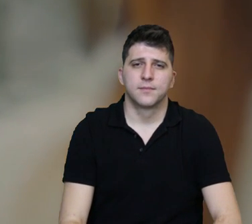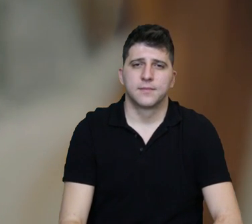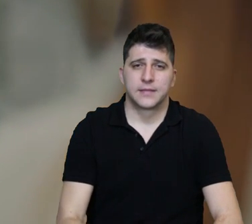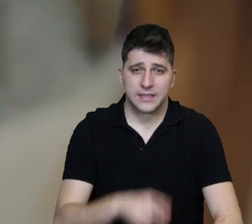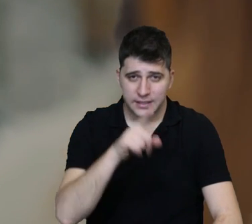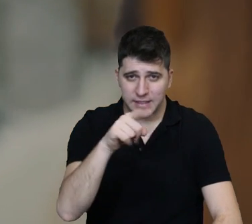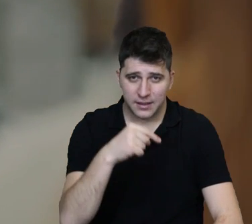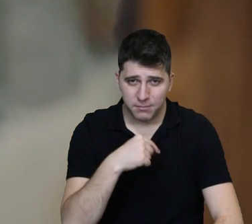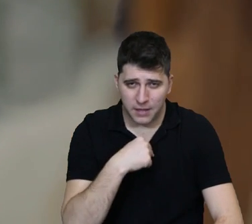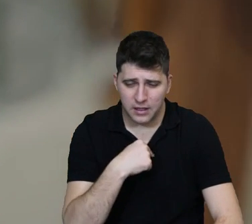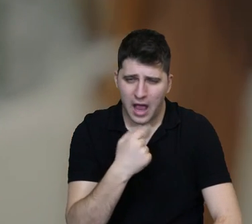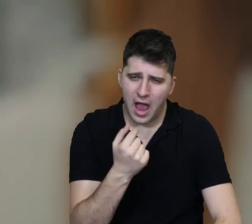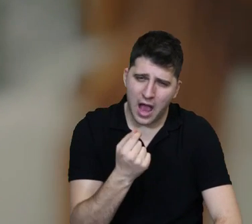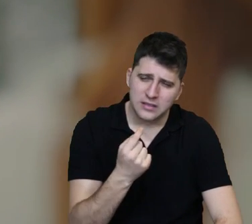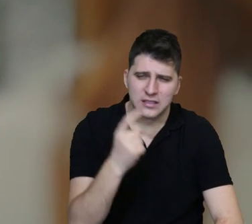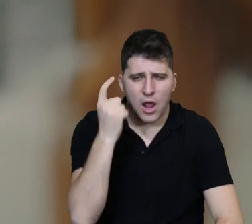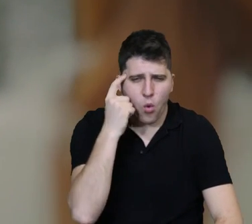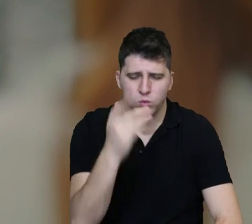Sen de beni iyi kötü tanıdın.